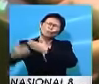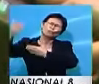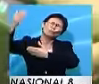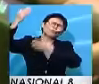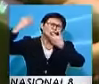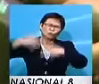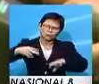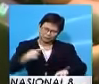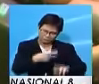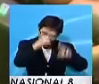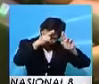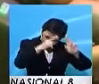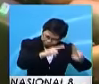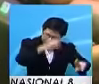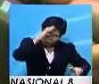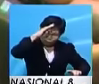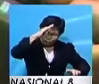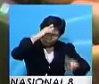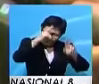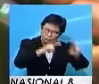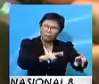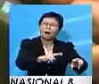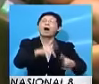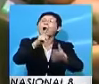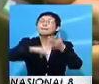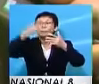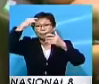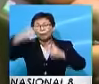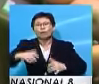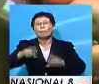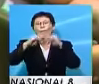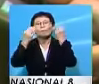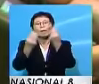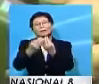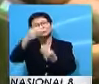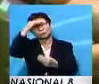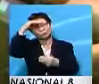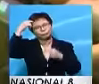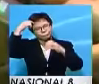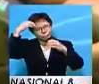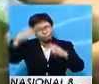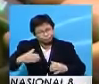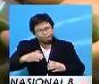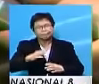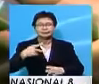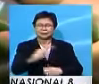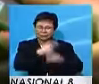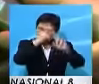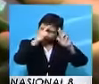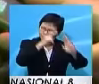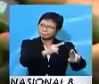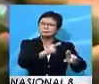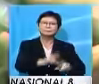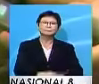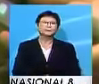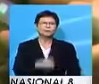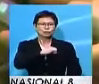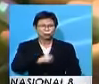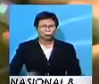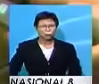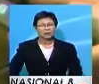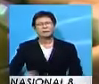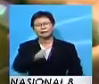kita kena hormati apa yang telah diputuskan oleh masyarakat di Johor yang juga direstui oleh Sultan dan